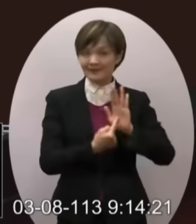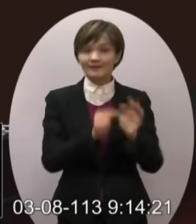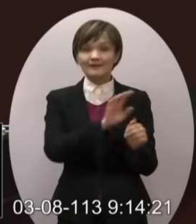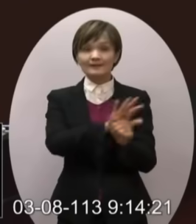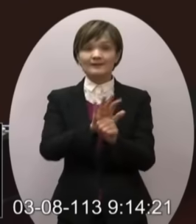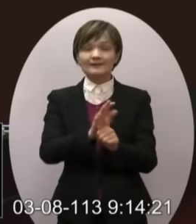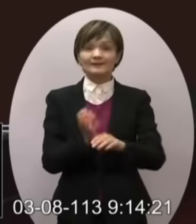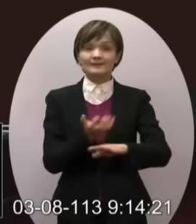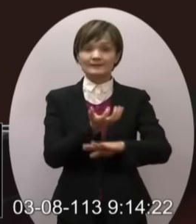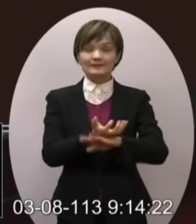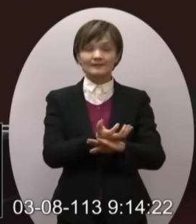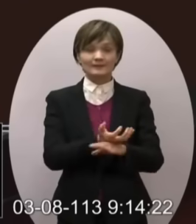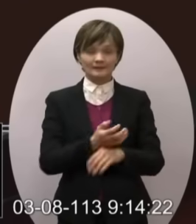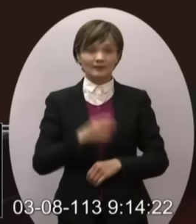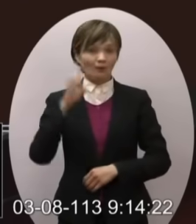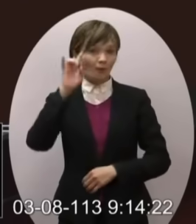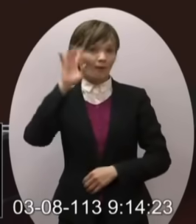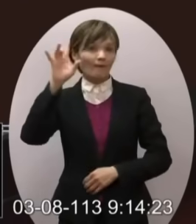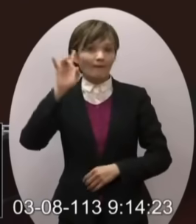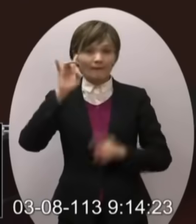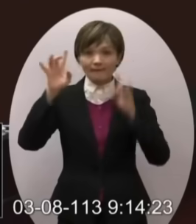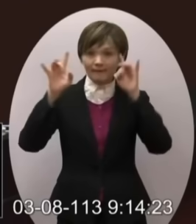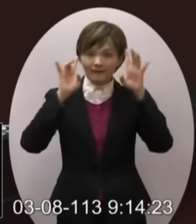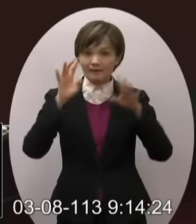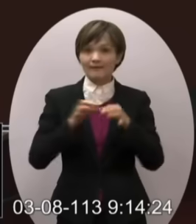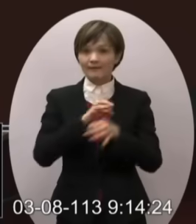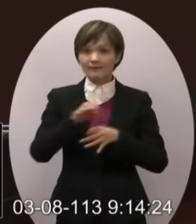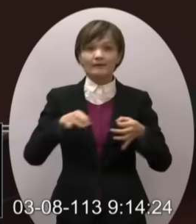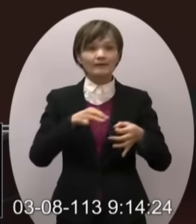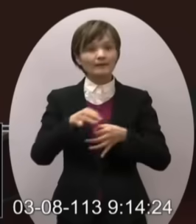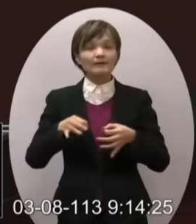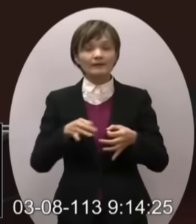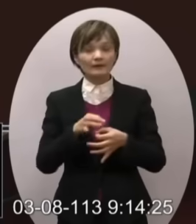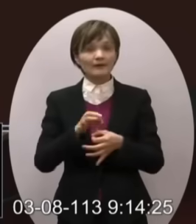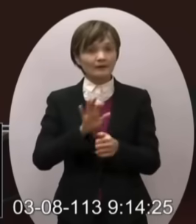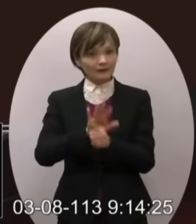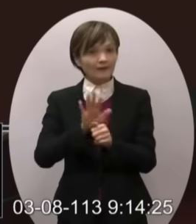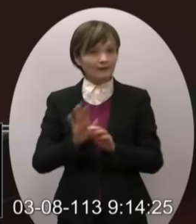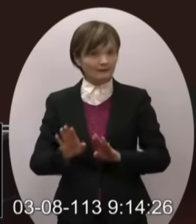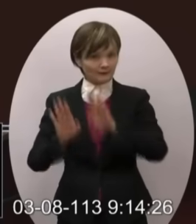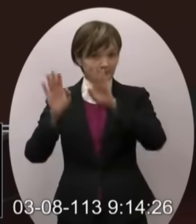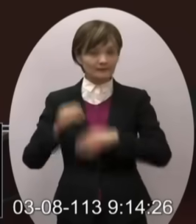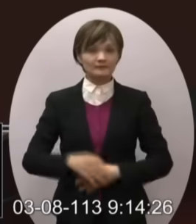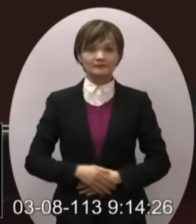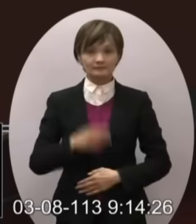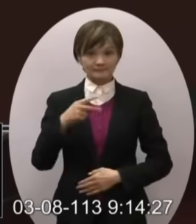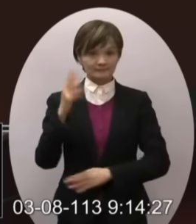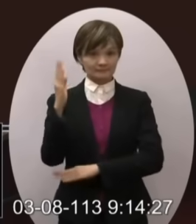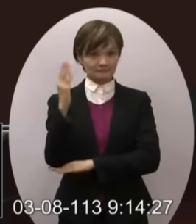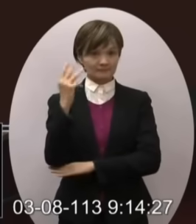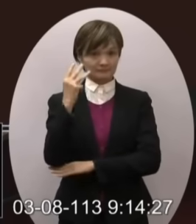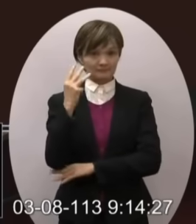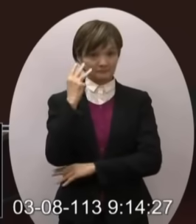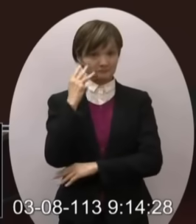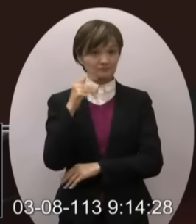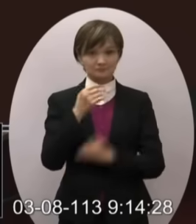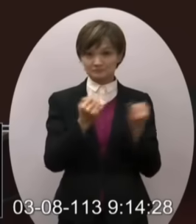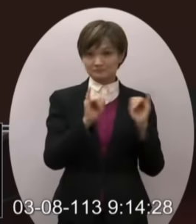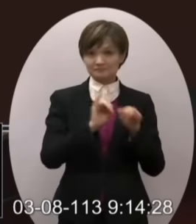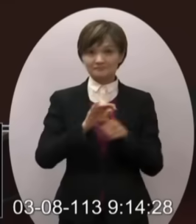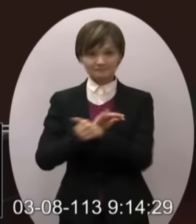贡献巨大的创造力、经济力，并在政治上展现他们不让虚美的实